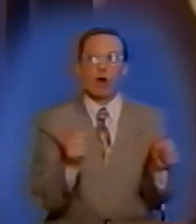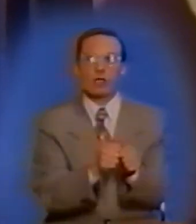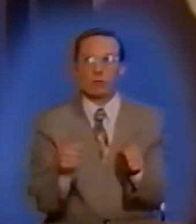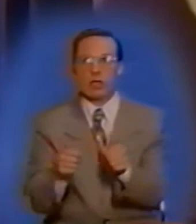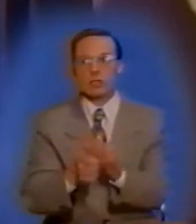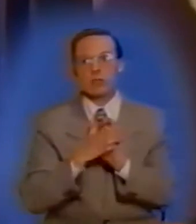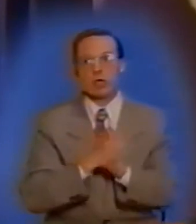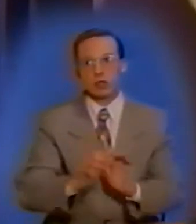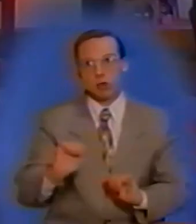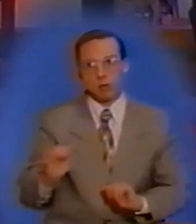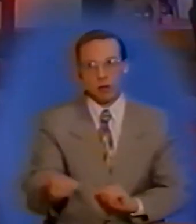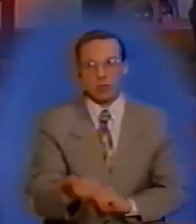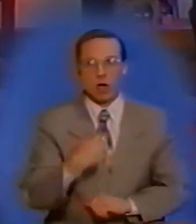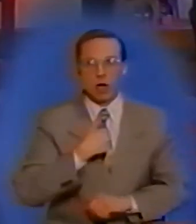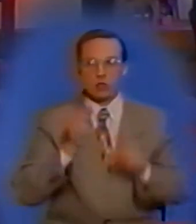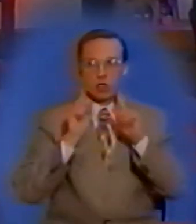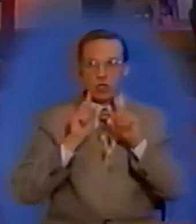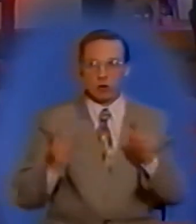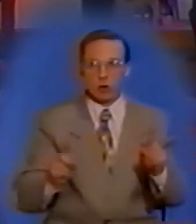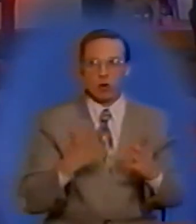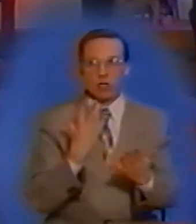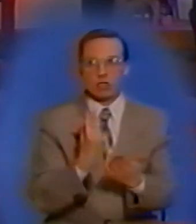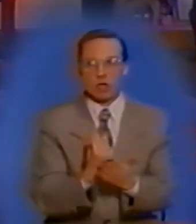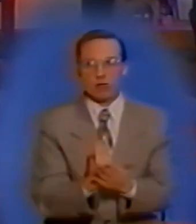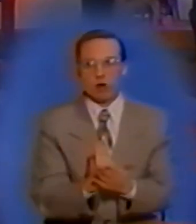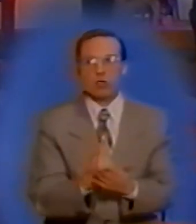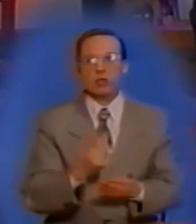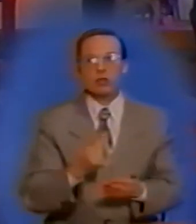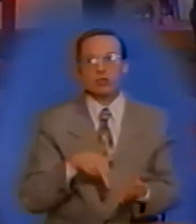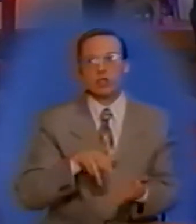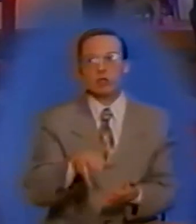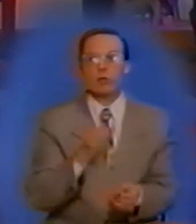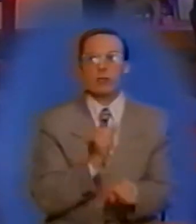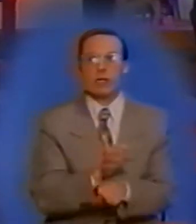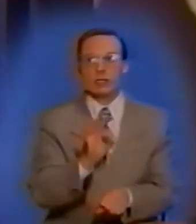ar draugams. Aš nenoriu savo žingsnio padaryti taip, kad